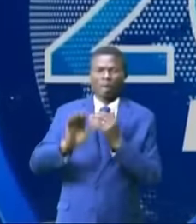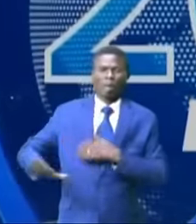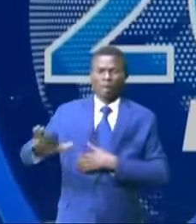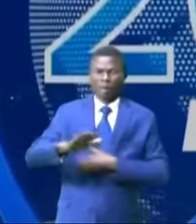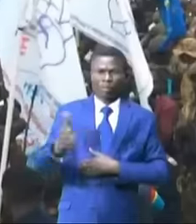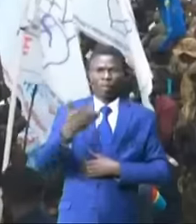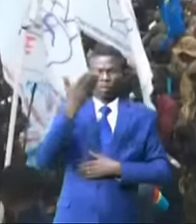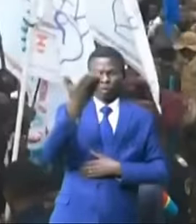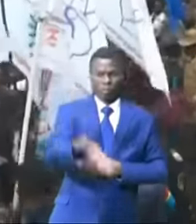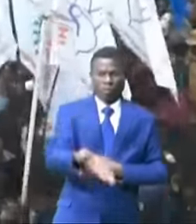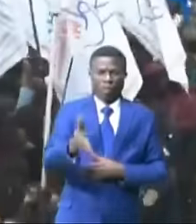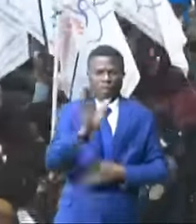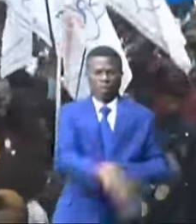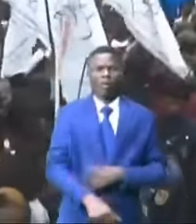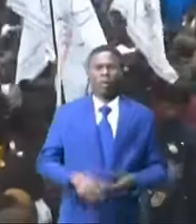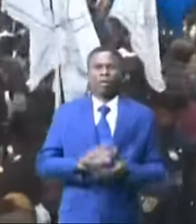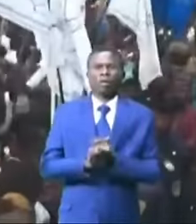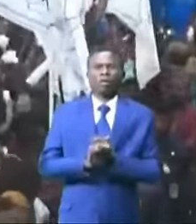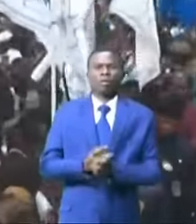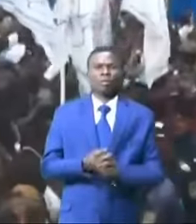Tshibobameji.